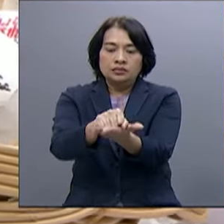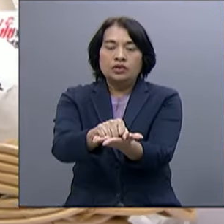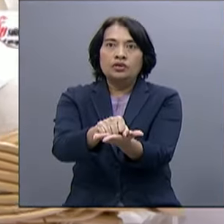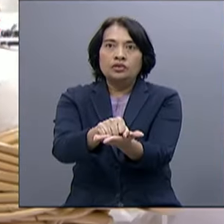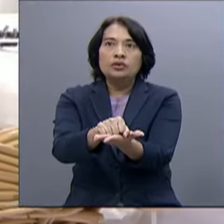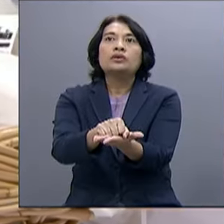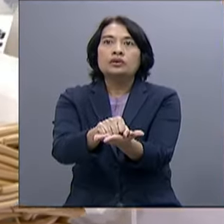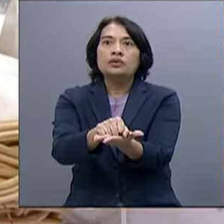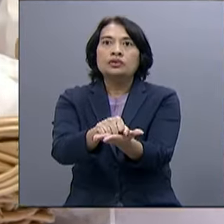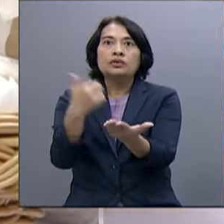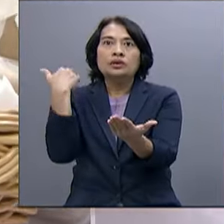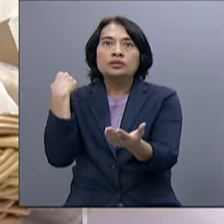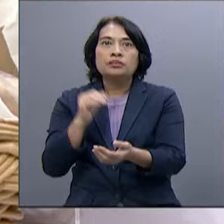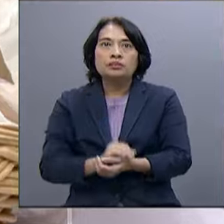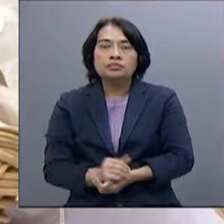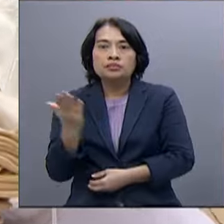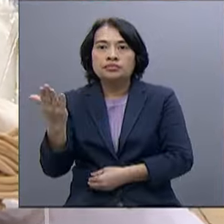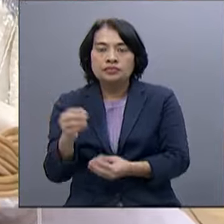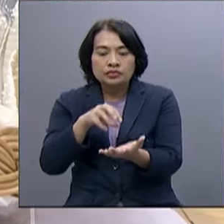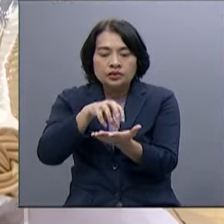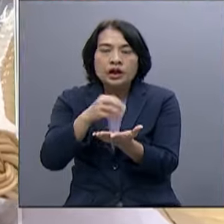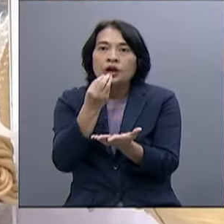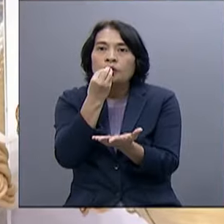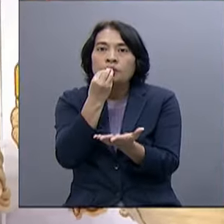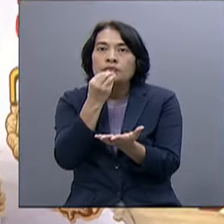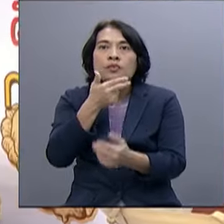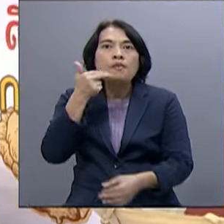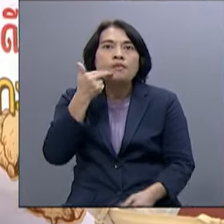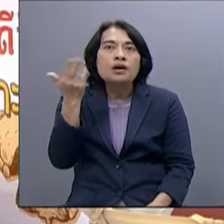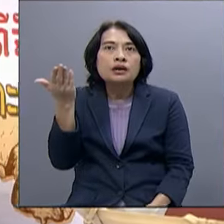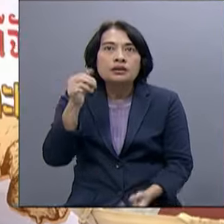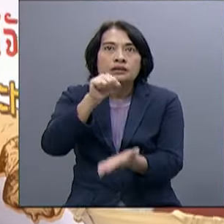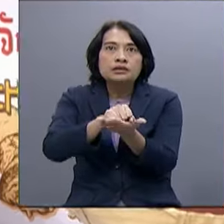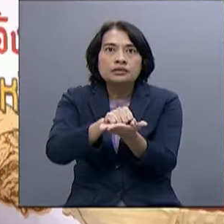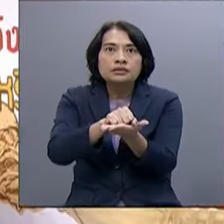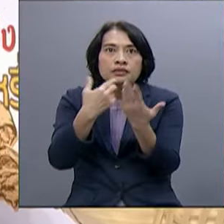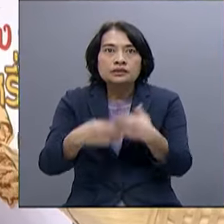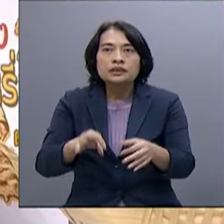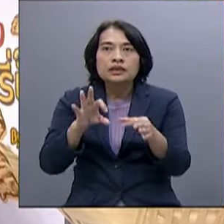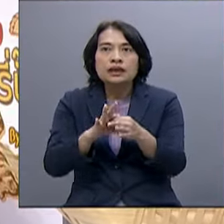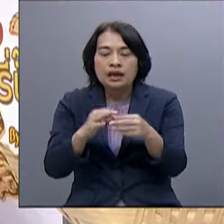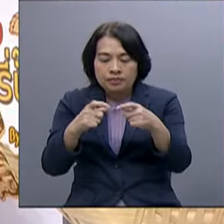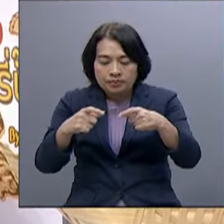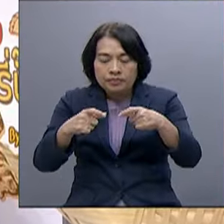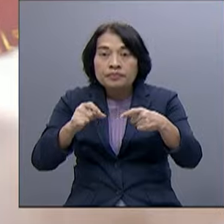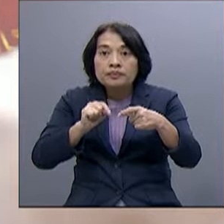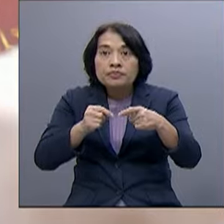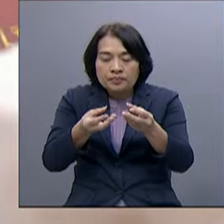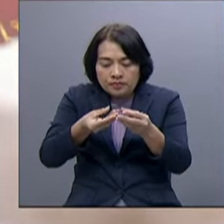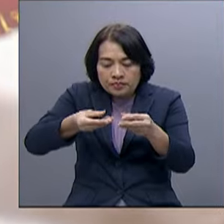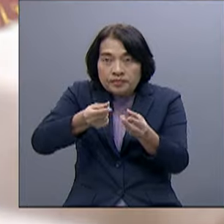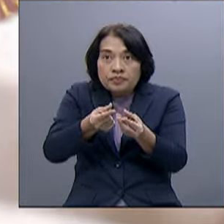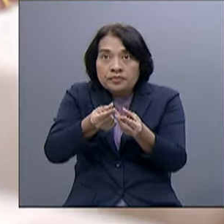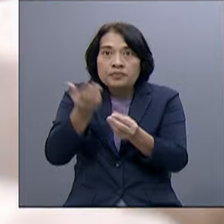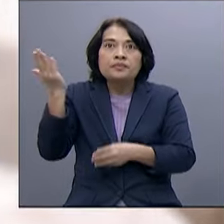ณ ใช่ค่ะ ขนมเปี๊ยะแม่มด ใช่ ค่ะใ ช่ไหมฮะนะแล้วนอกเหนือจากขนมเปี๊ยะมีกะหรี่ปั๊บด้วยนะฮะวันนี้ปีนี้จะมีอะไรพิ